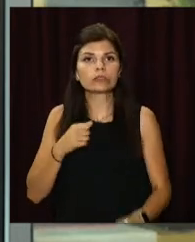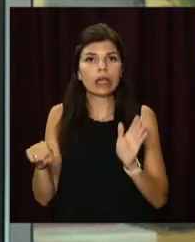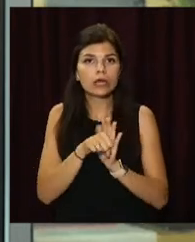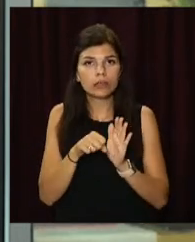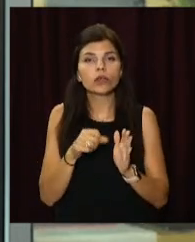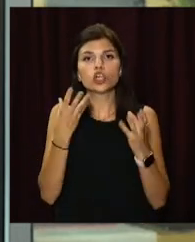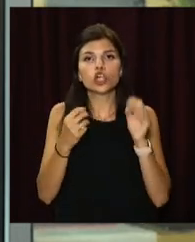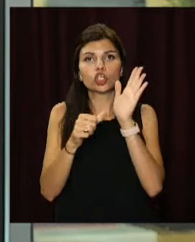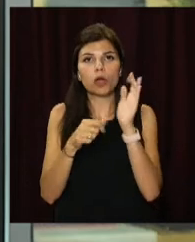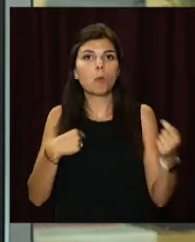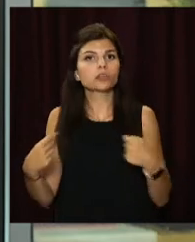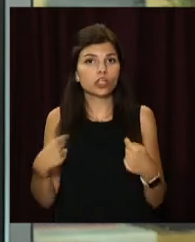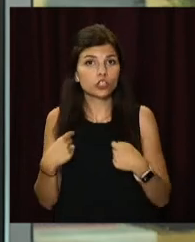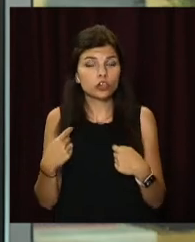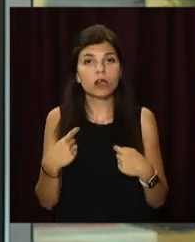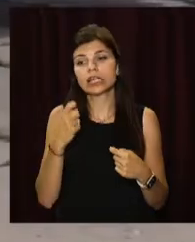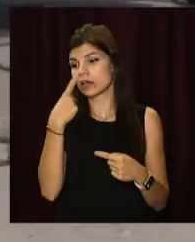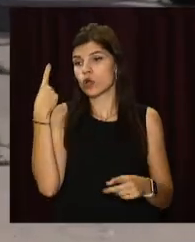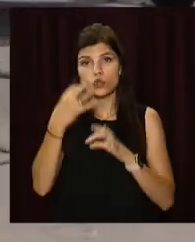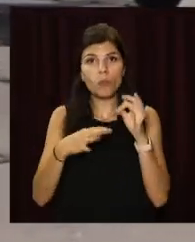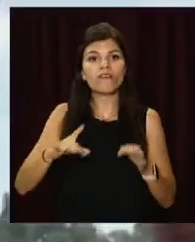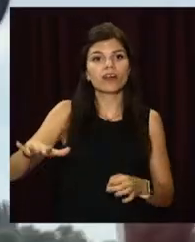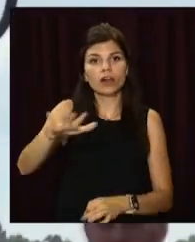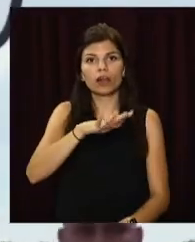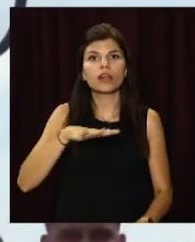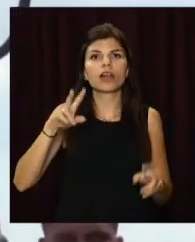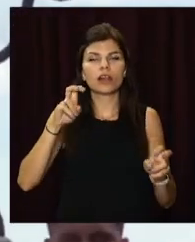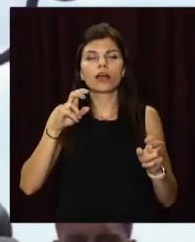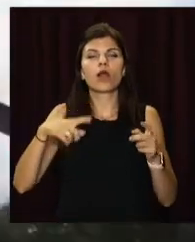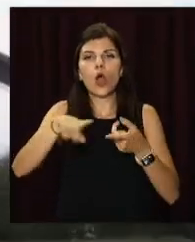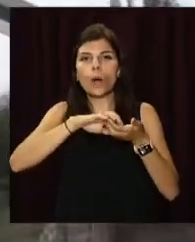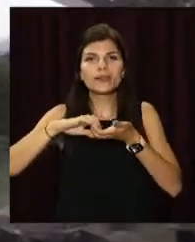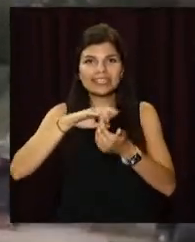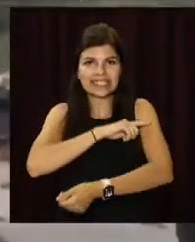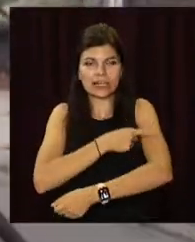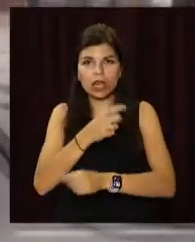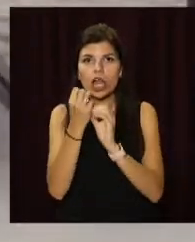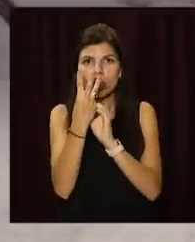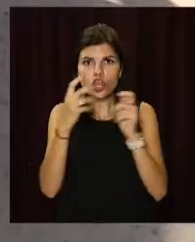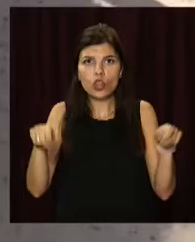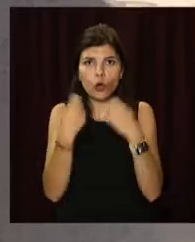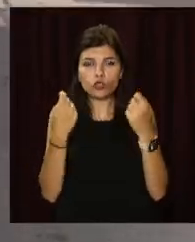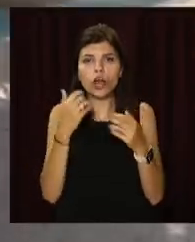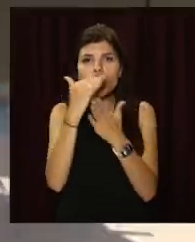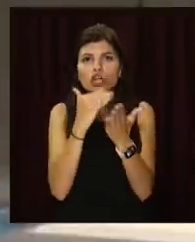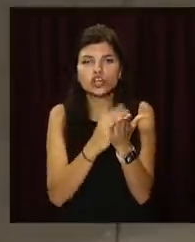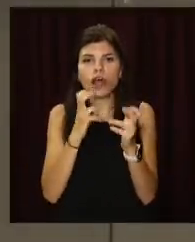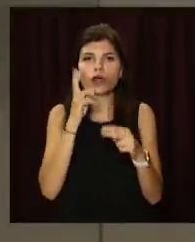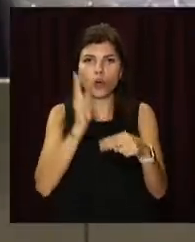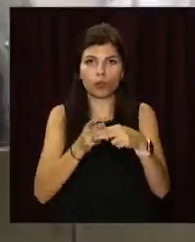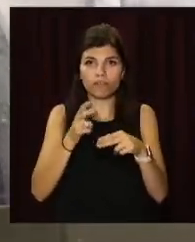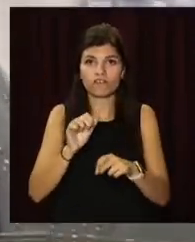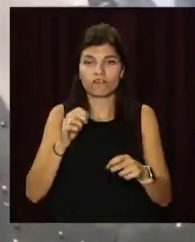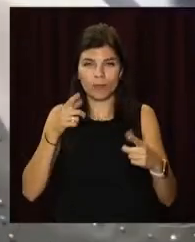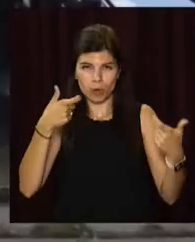загинув, ще шестеро постраждали. За минулу добу в районі операції Об'єднаних сил зафіксували 13 порушень режиму припинення вогню. Про